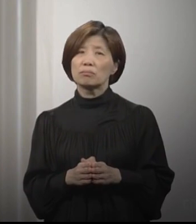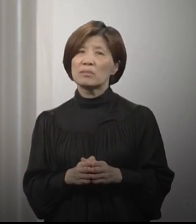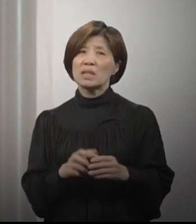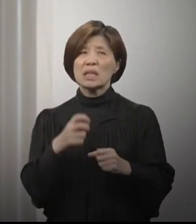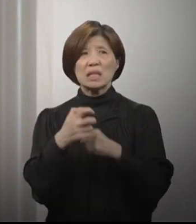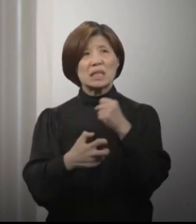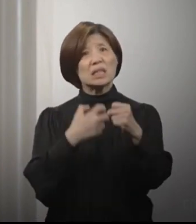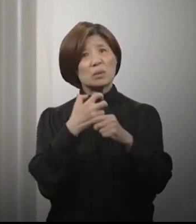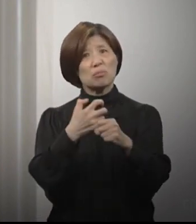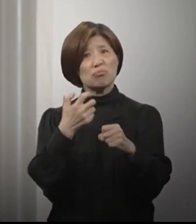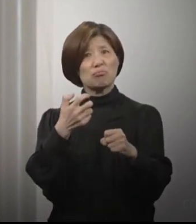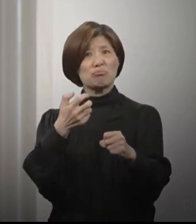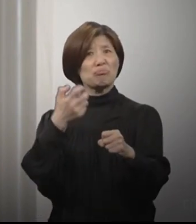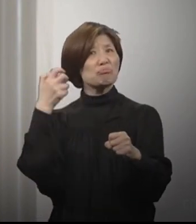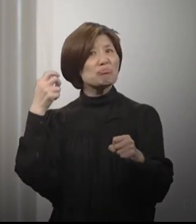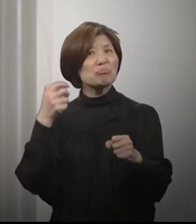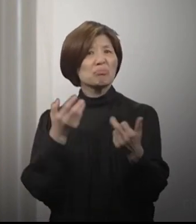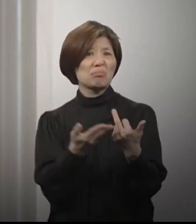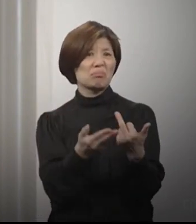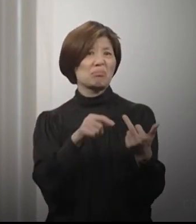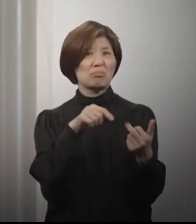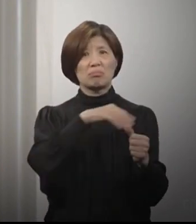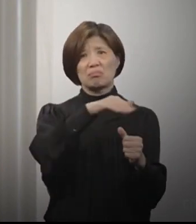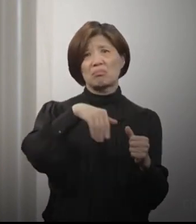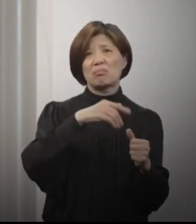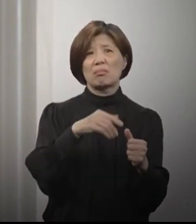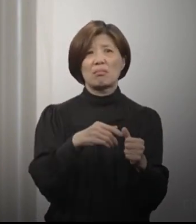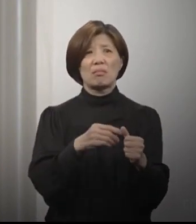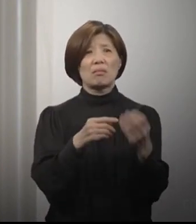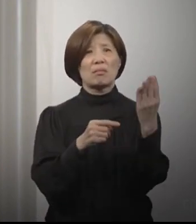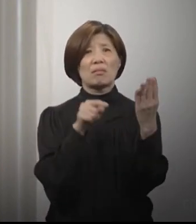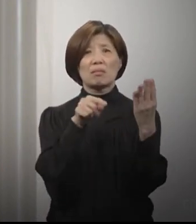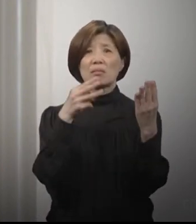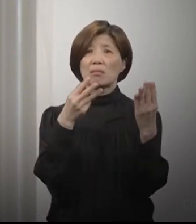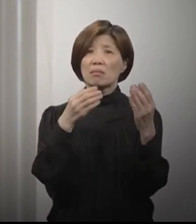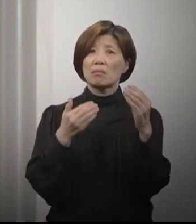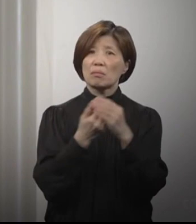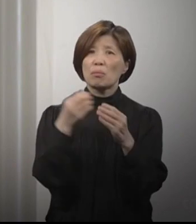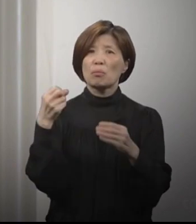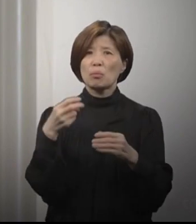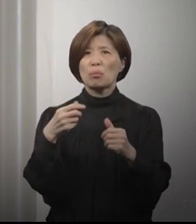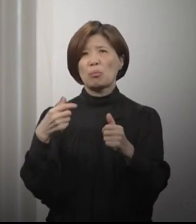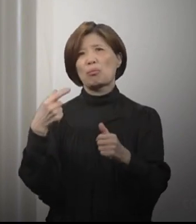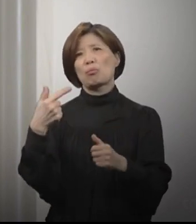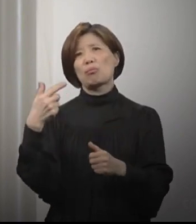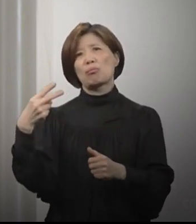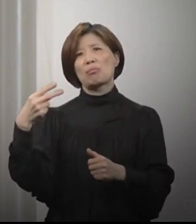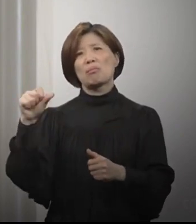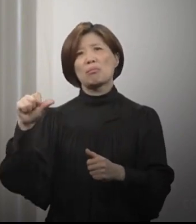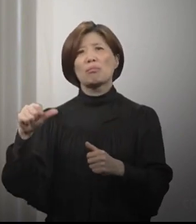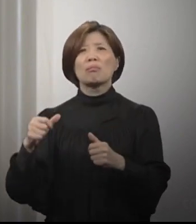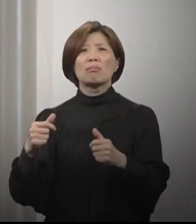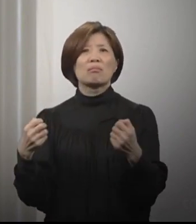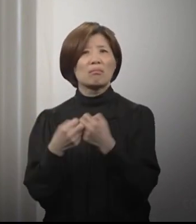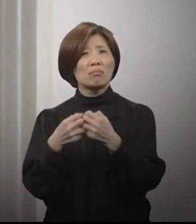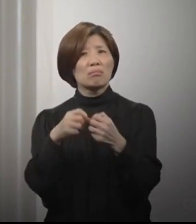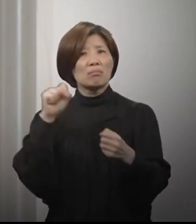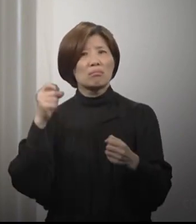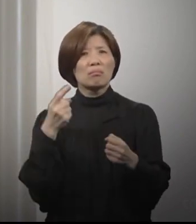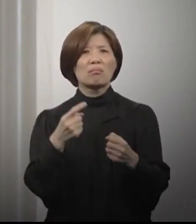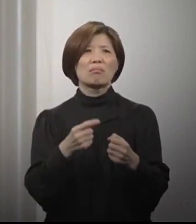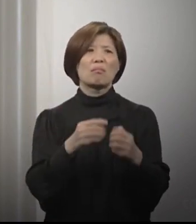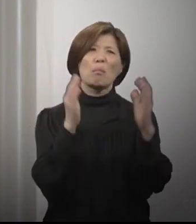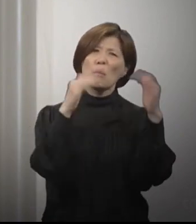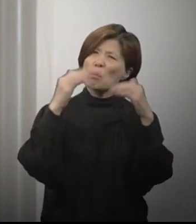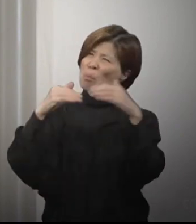그러나 70년 전 제주는 제주 4.3 사건과 6.25 전쟁을 거치면서 폐허와 가난에 허덕이고 있던